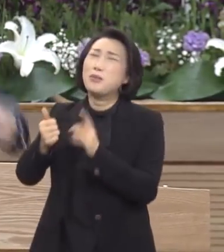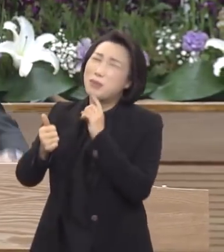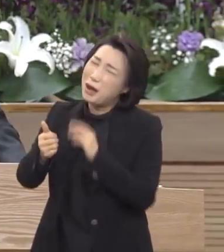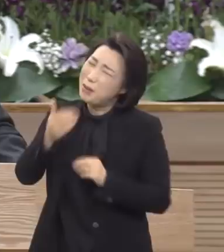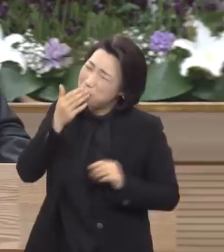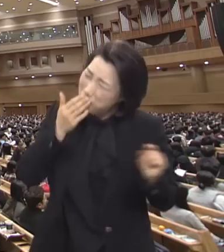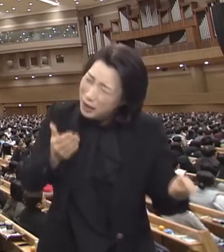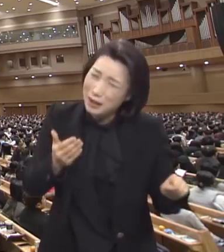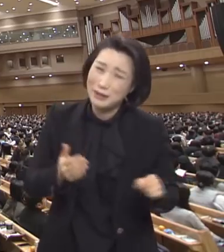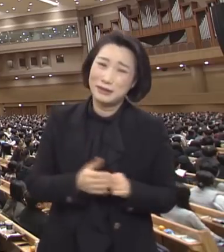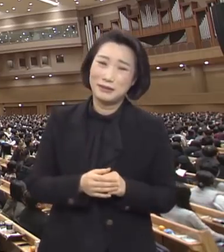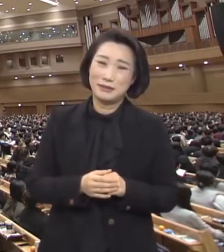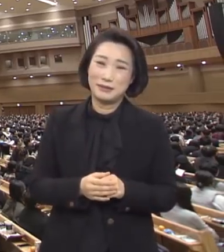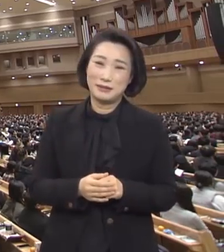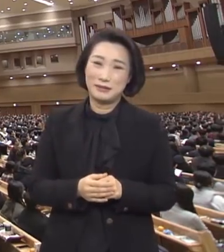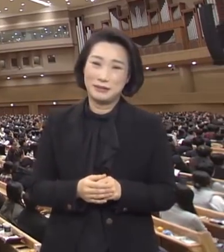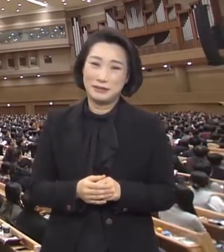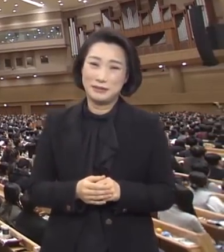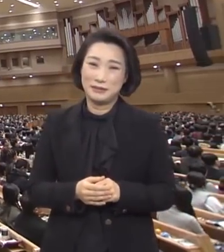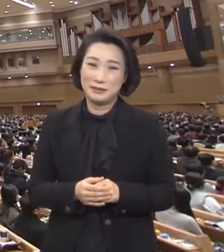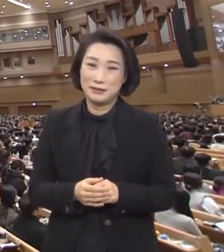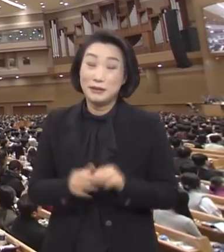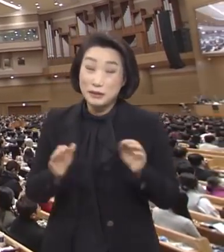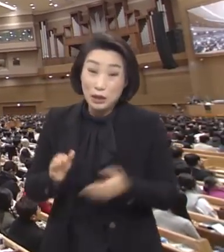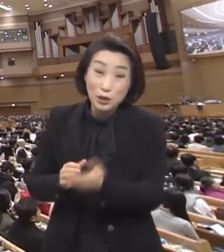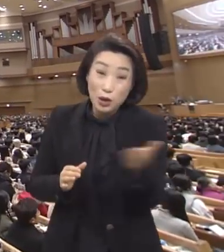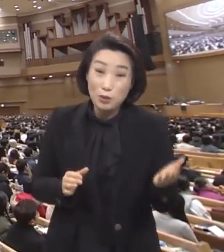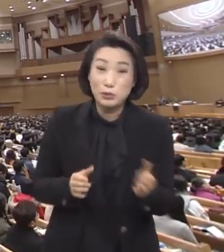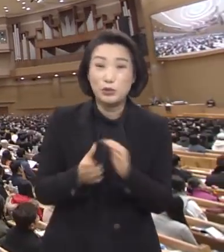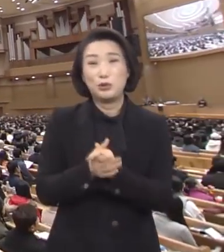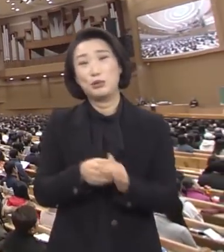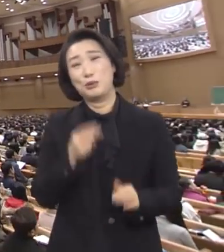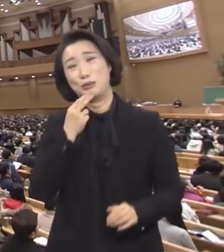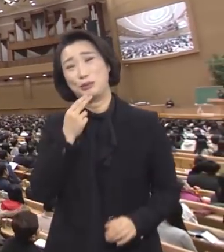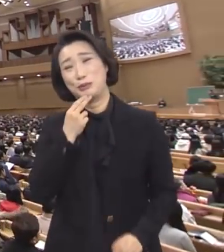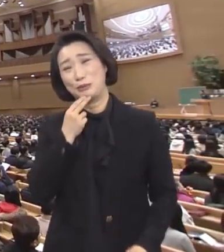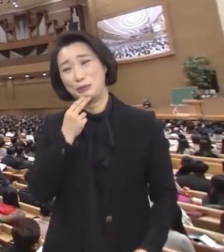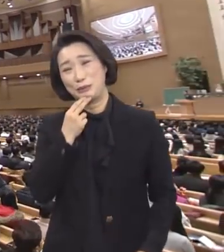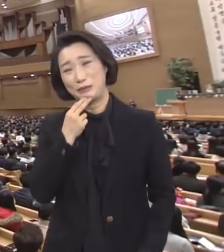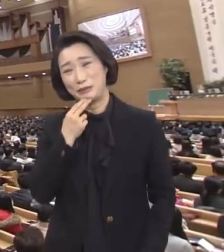가능하다 그 말입니다. 근데 어쩌서 기도를 안 해?